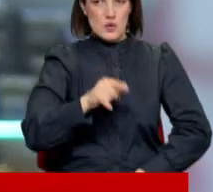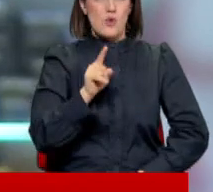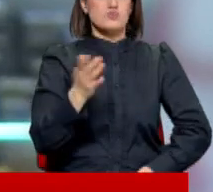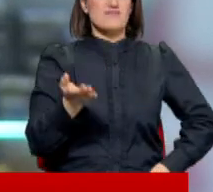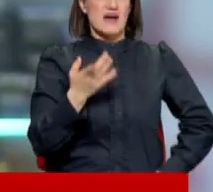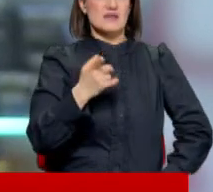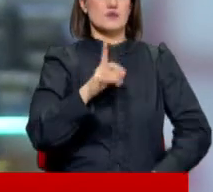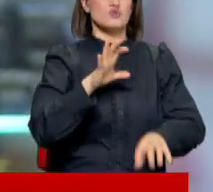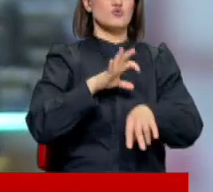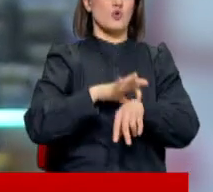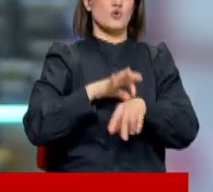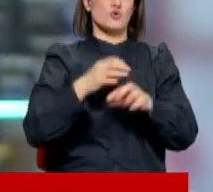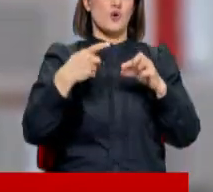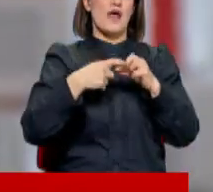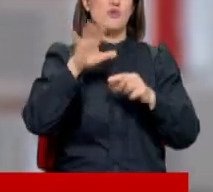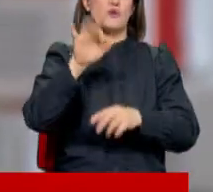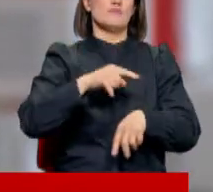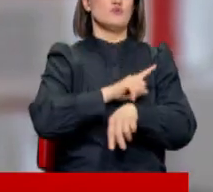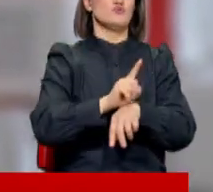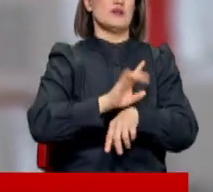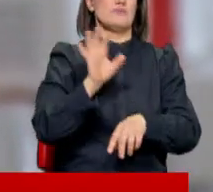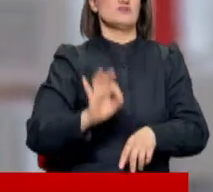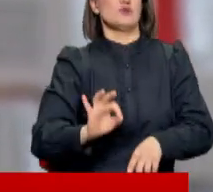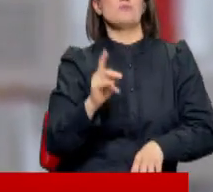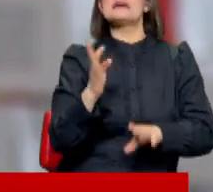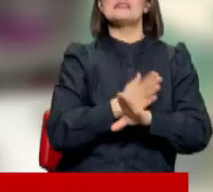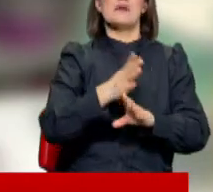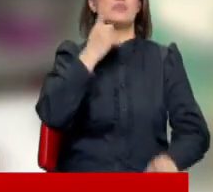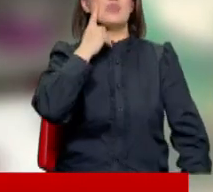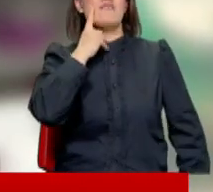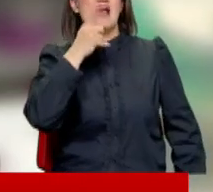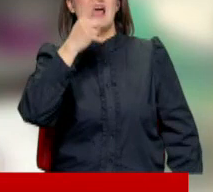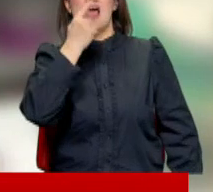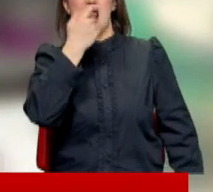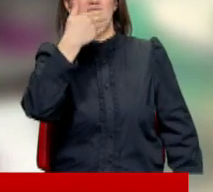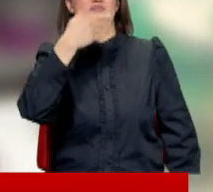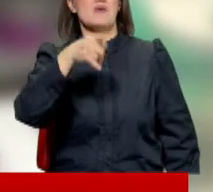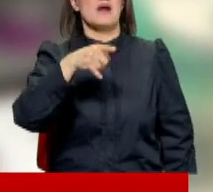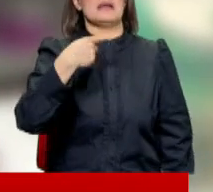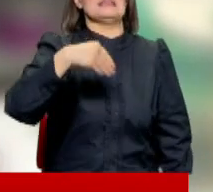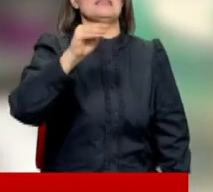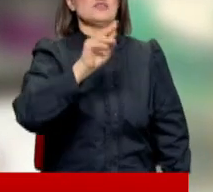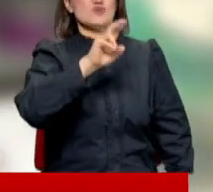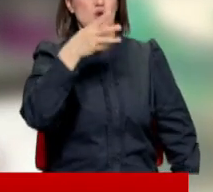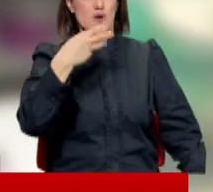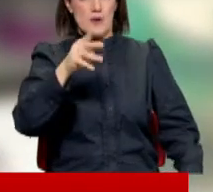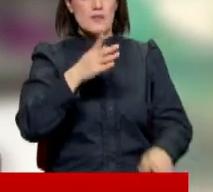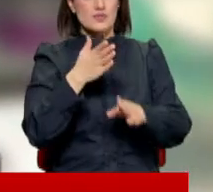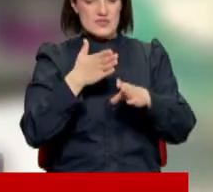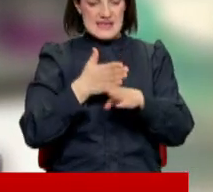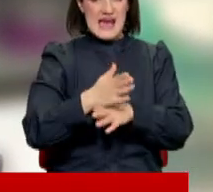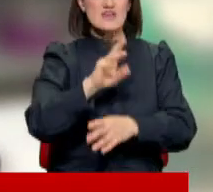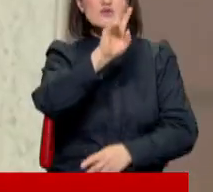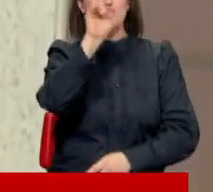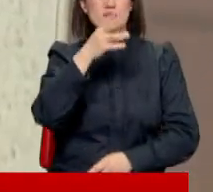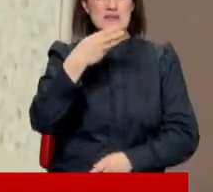defa hekimden randevu alma süreci başlıyor. İlaç krizinin bir nedeni devletin ilaç firmalarına belirlediği satış kurunun reel döviz kurunun